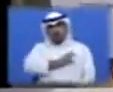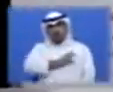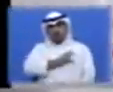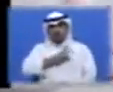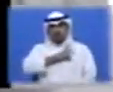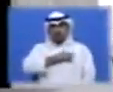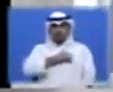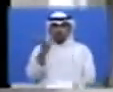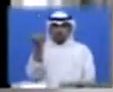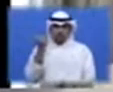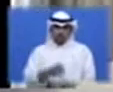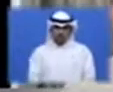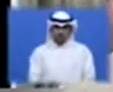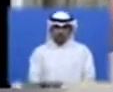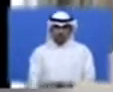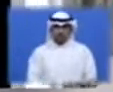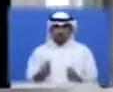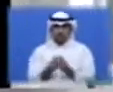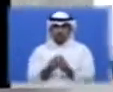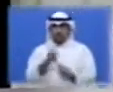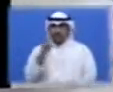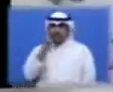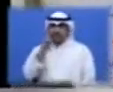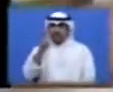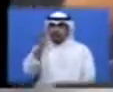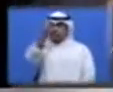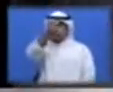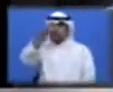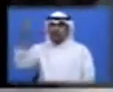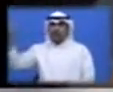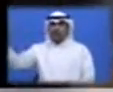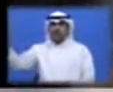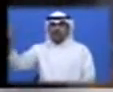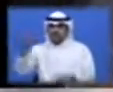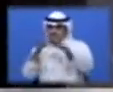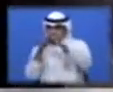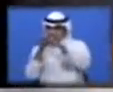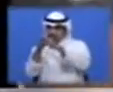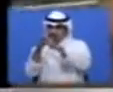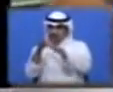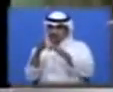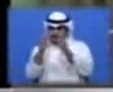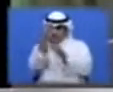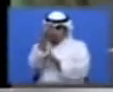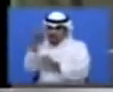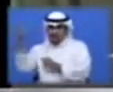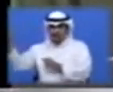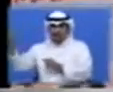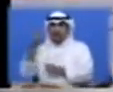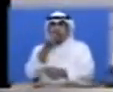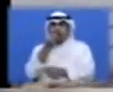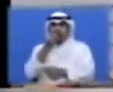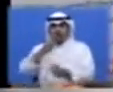نتأجر حتى من ثلاجات اللي بيحطوا فيها الخضار ونحط فيها الشهداء. جمعنا الشهداء في صلاة